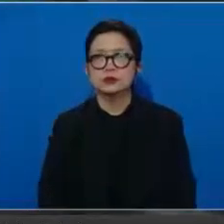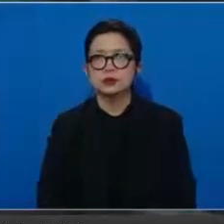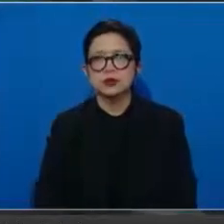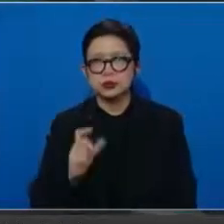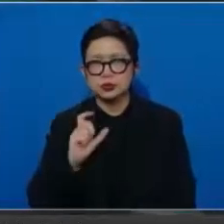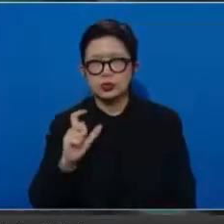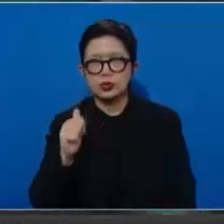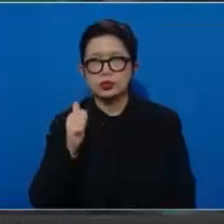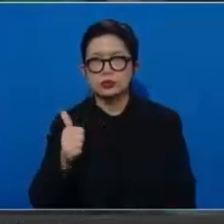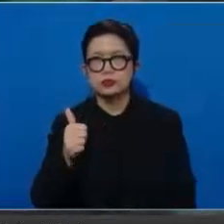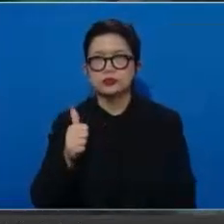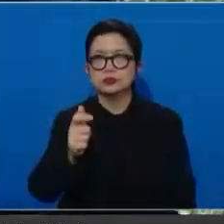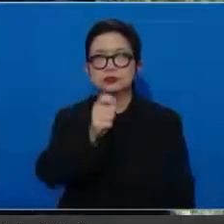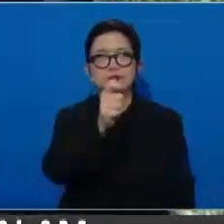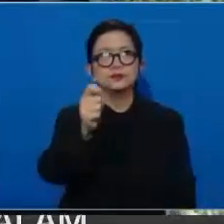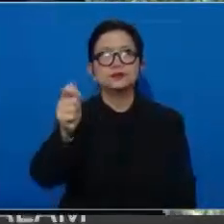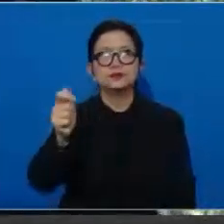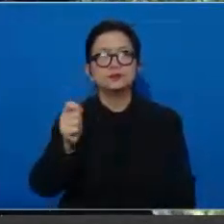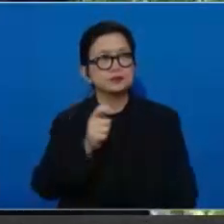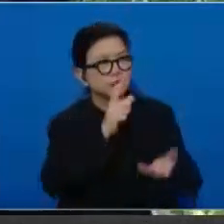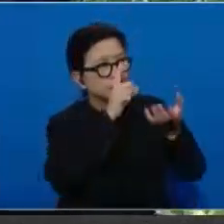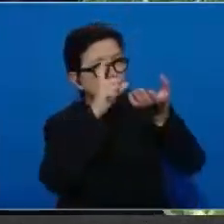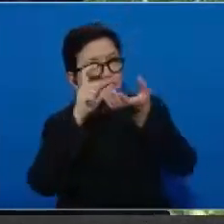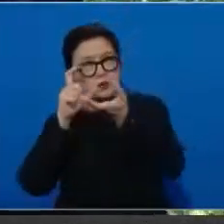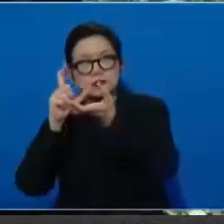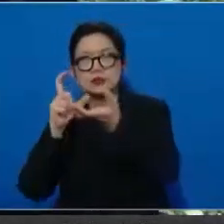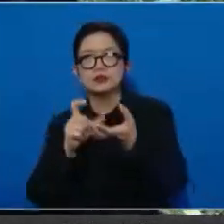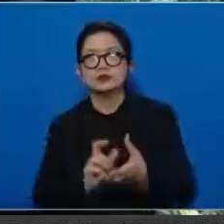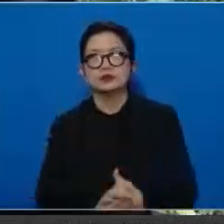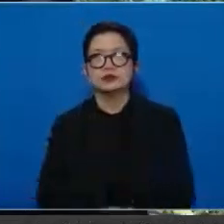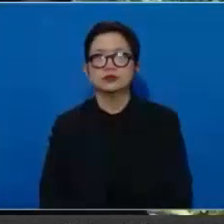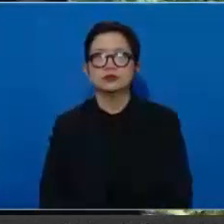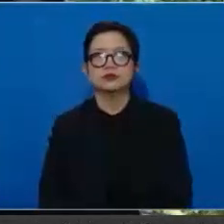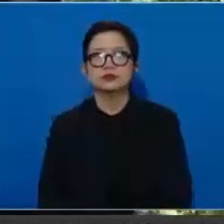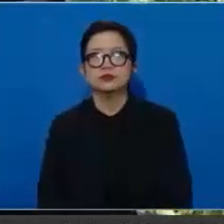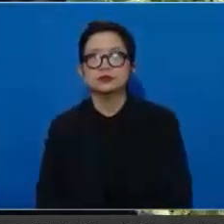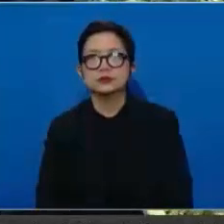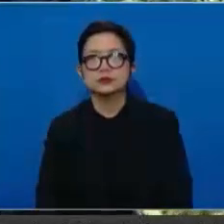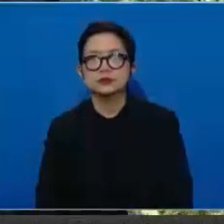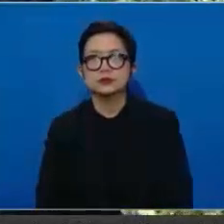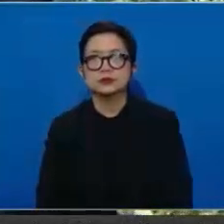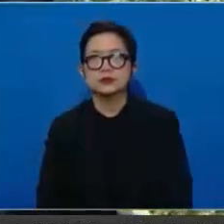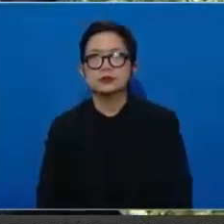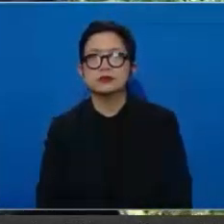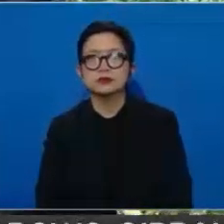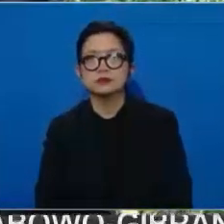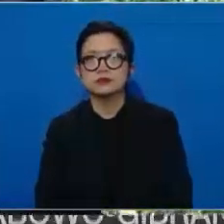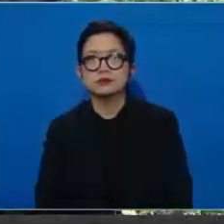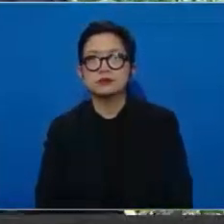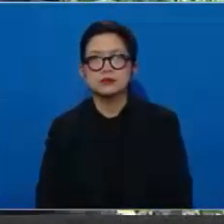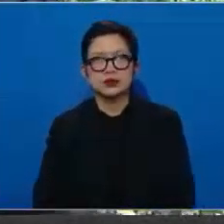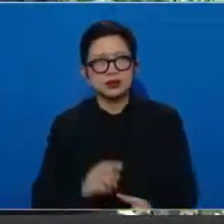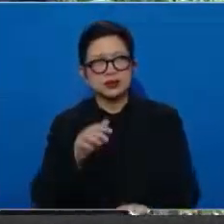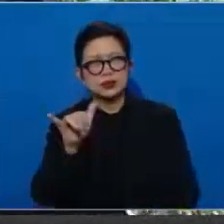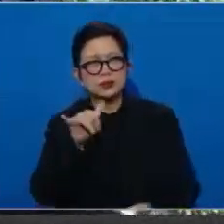bersuah foto. Ya, dari view-nya juga nggak seperti air terjun biasanya yang pada umumnya flat, datar, satu, dua, tapi